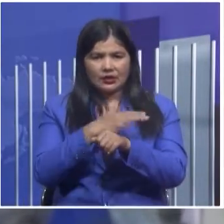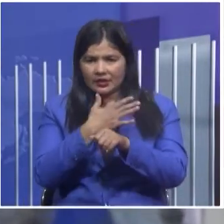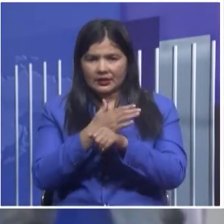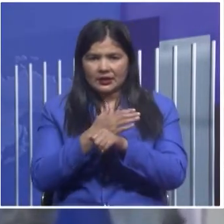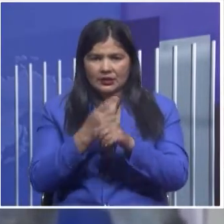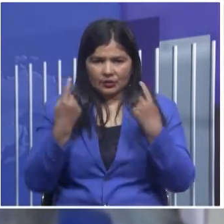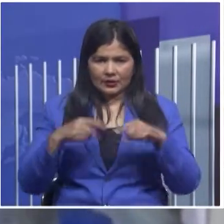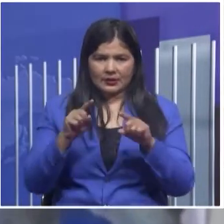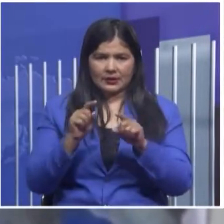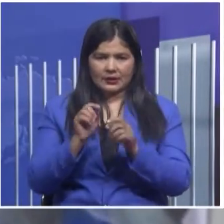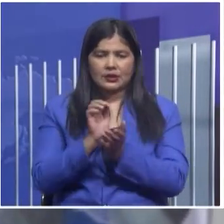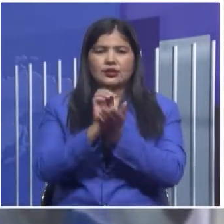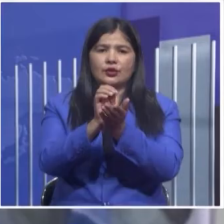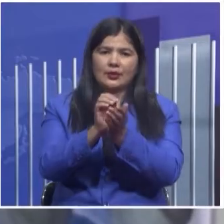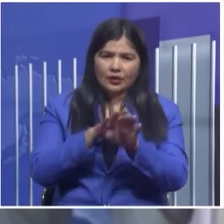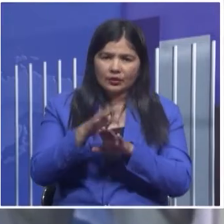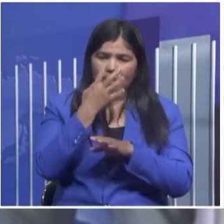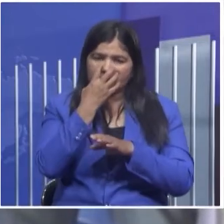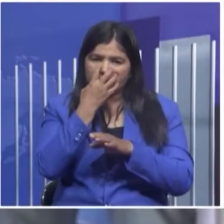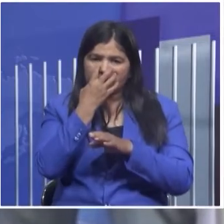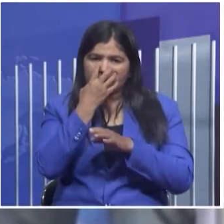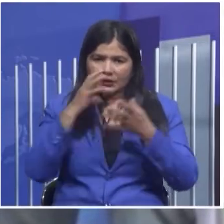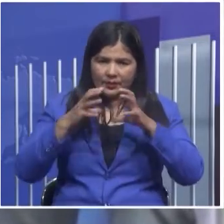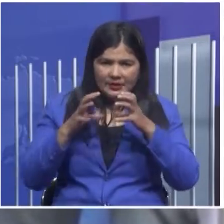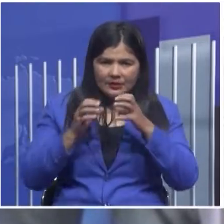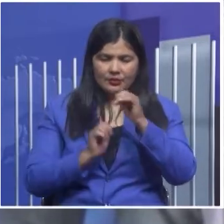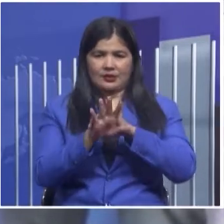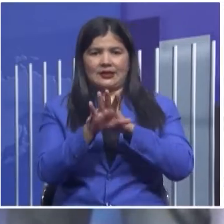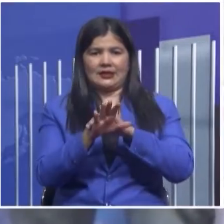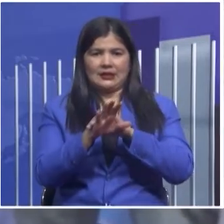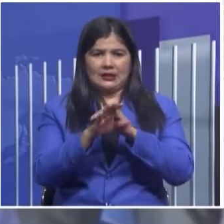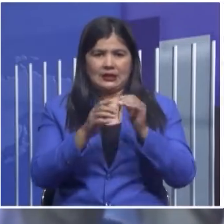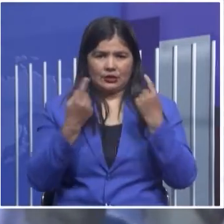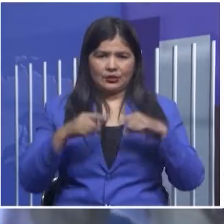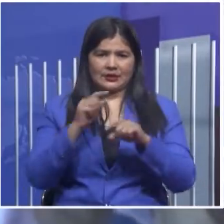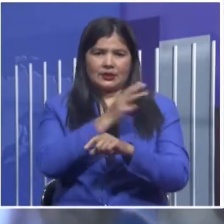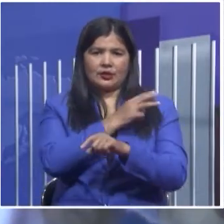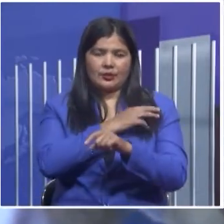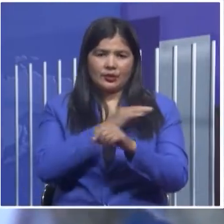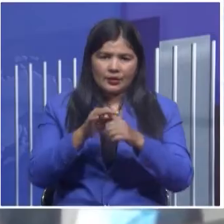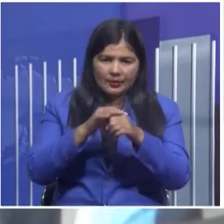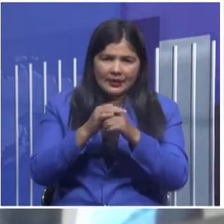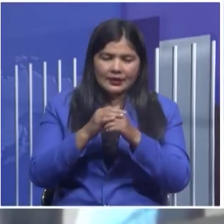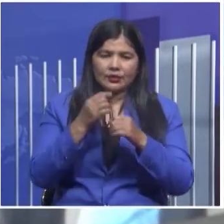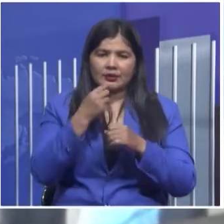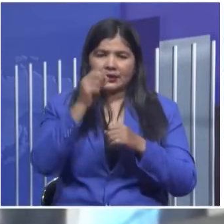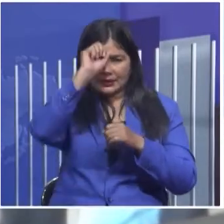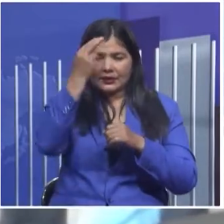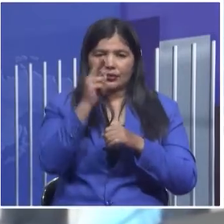स्वास्थ्य संस्थाहरूको सबलीकरण, अक्सिजन प्लान्टहरूको सञ्चालन तथा स्वास्थ्य कर्मी परिचालनको प्रबन्ध मिलाइएको जानकारी दिनुभयो।